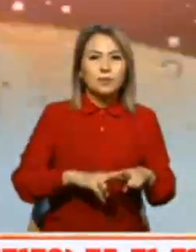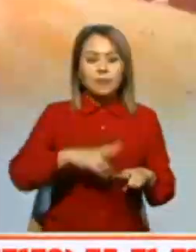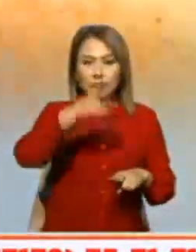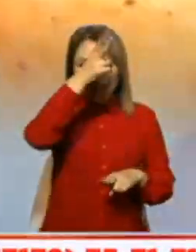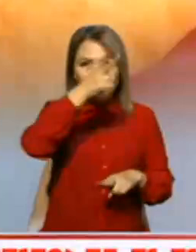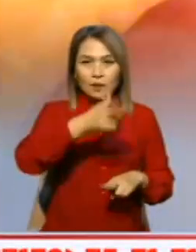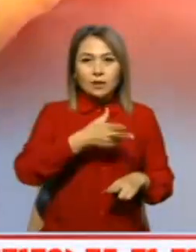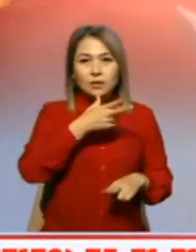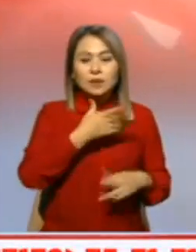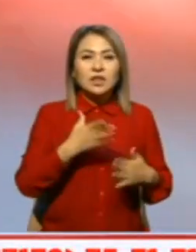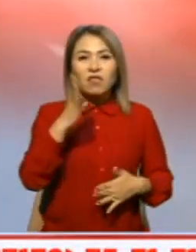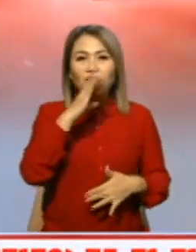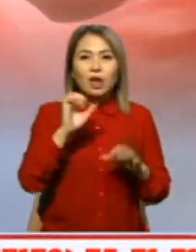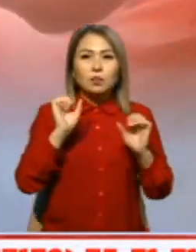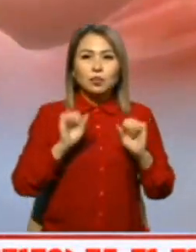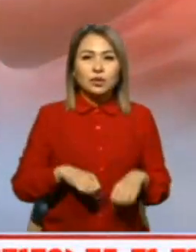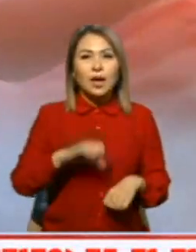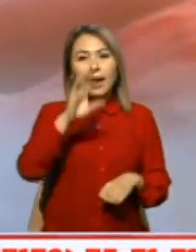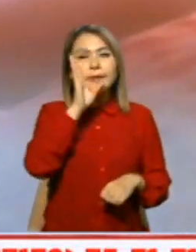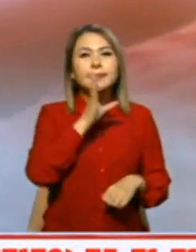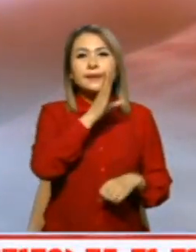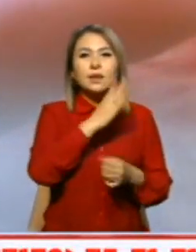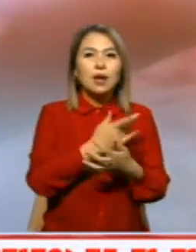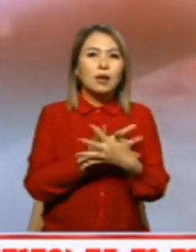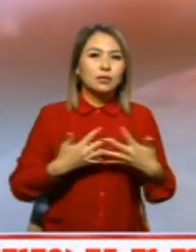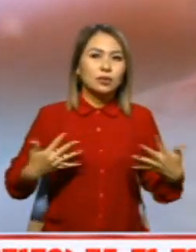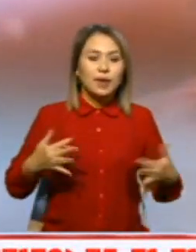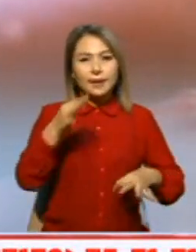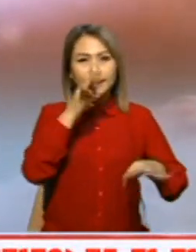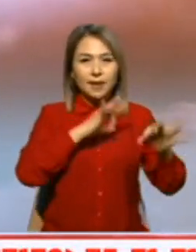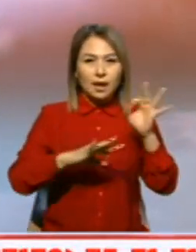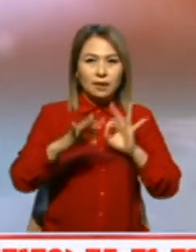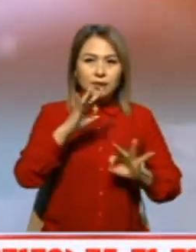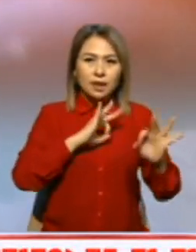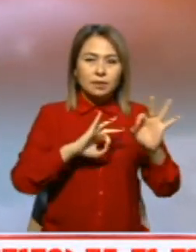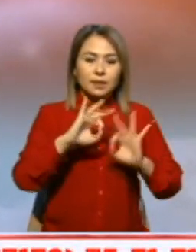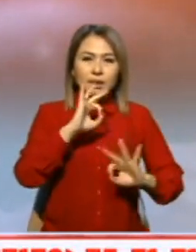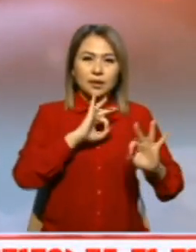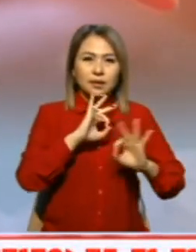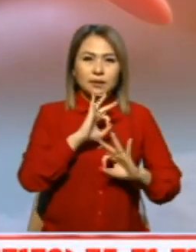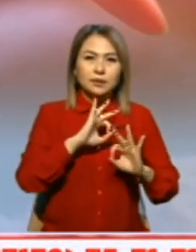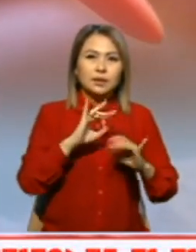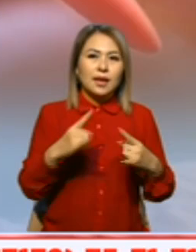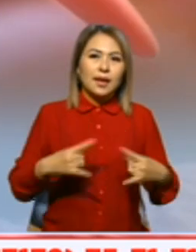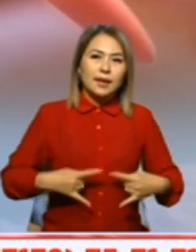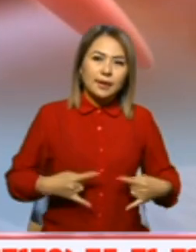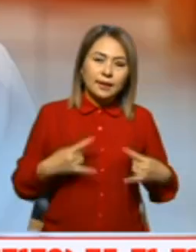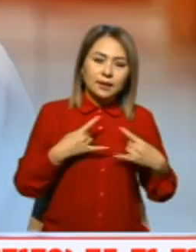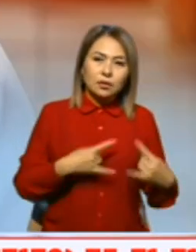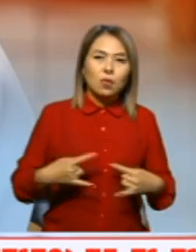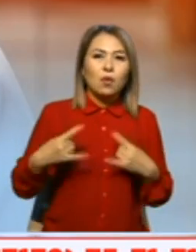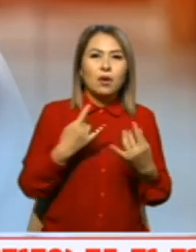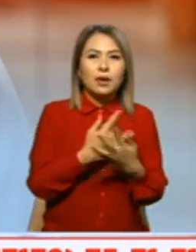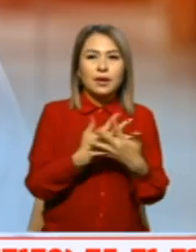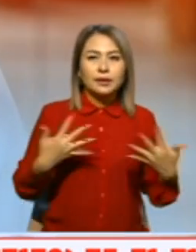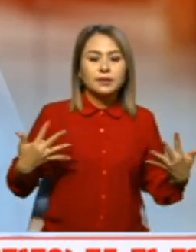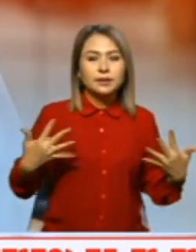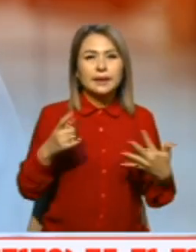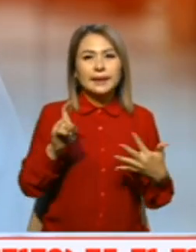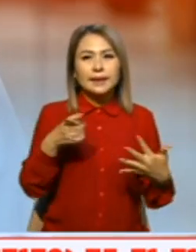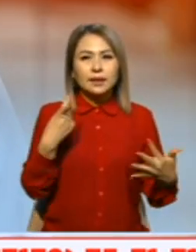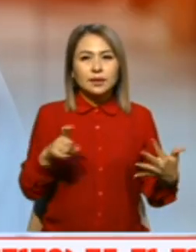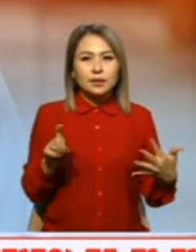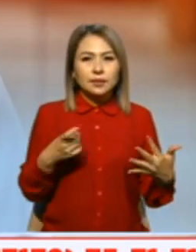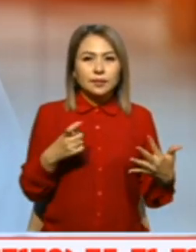триместрде мүмкін болса әйел адам әртүрлі жаңағы дәрі дәрмек болсын, иә, рентгенологиялық тексерілулер болсын, химиялық